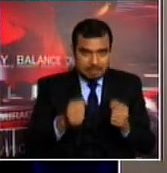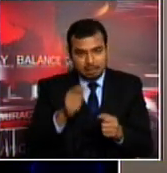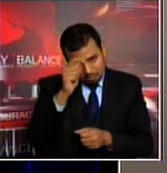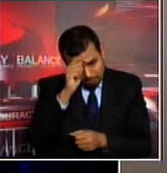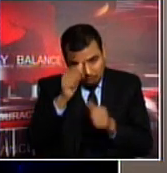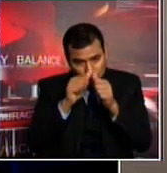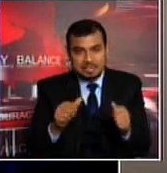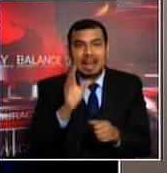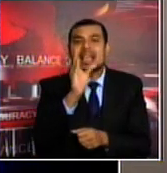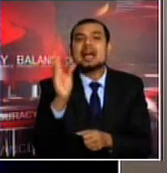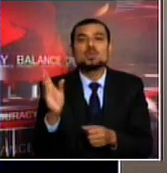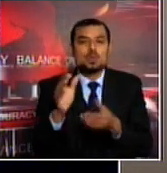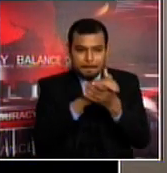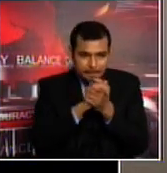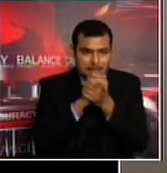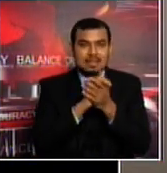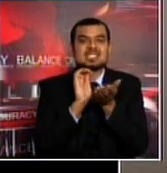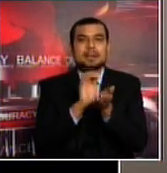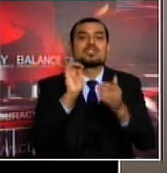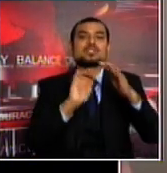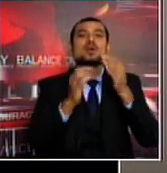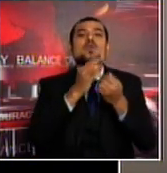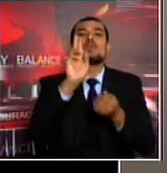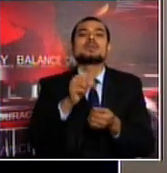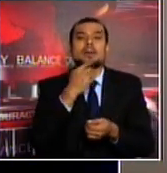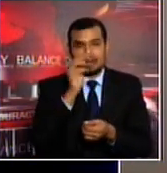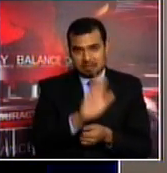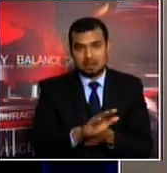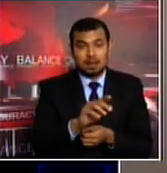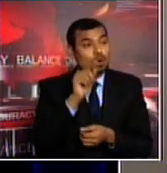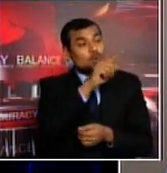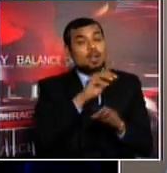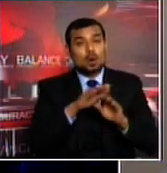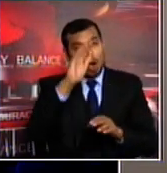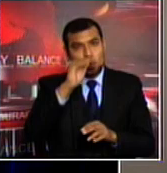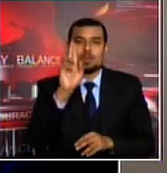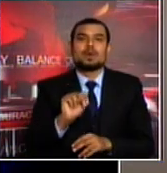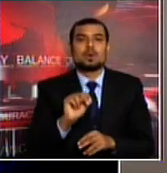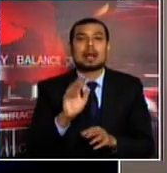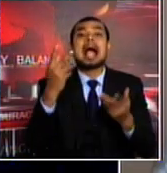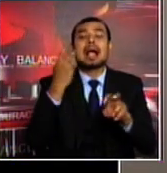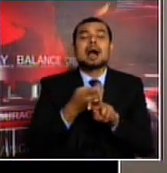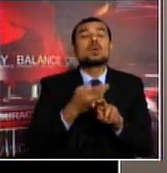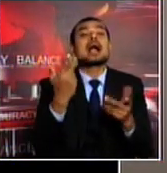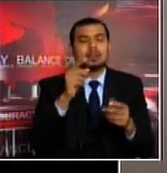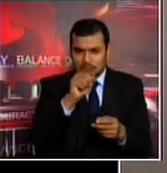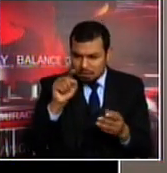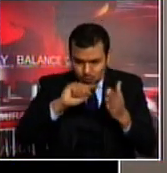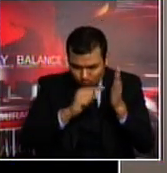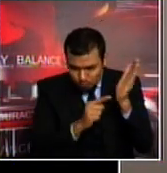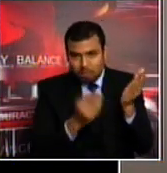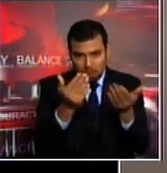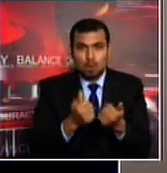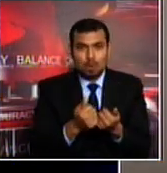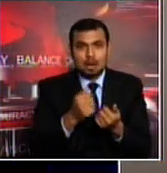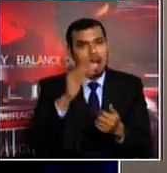यात्रु मैत्री सेवा सञ्चालन गर्नुपर्छ भनेका छौँ। यो विषयमा कहाँ मर्का पर उहाँहरू आउनु पऱ्यो नि त, टुटी पनि यहाँ यहाँ यहाँ यहाँ मर्का पर भनेर उहाँहरू